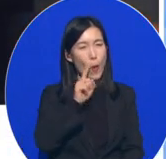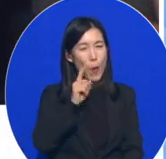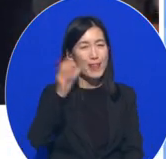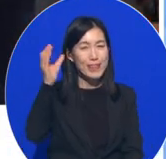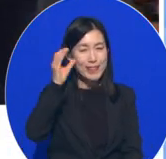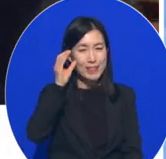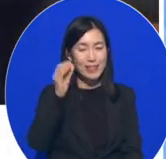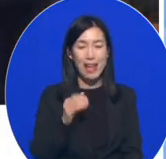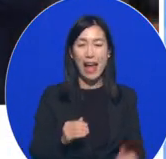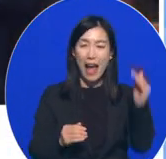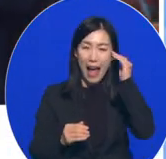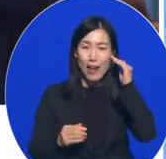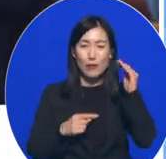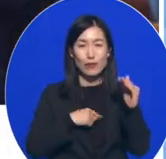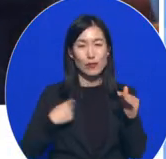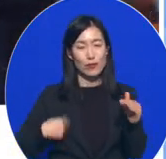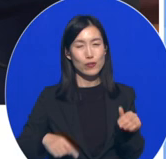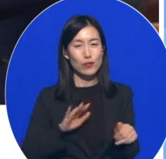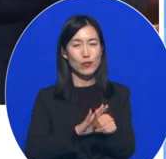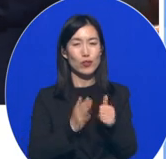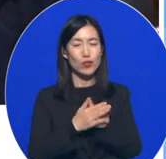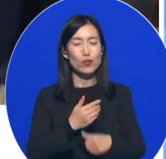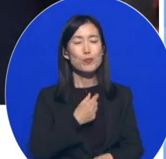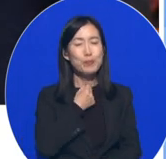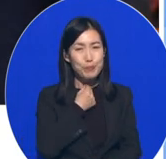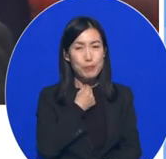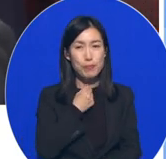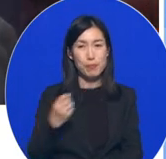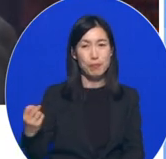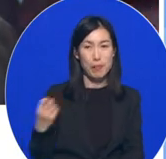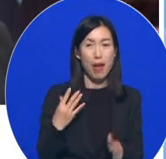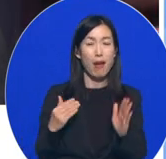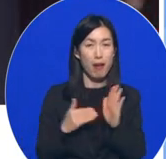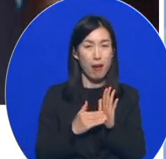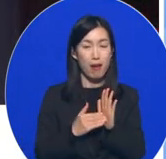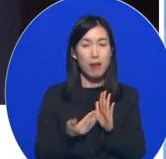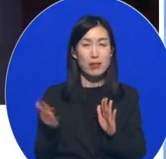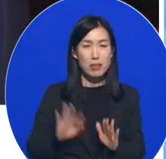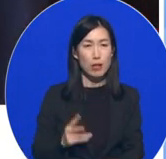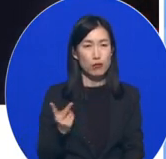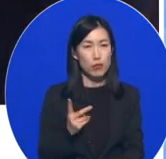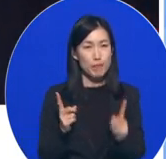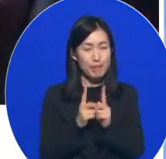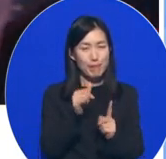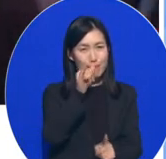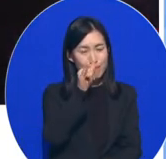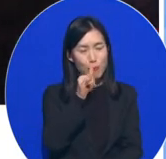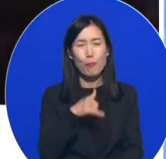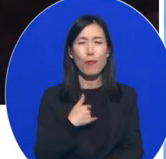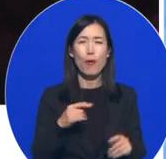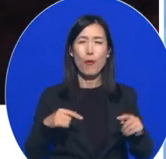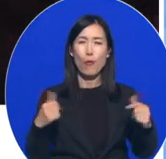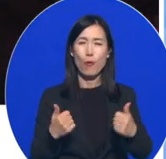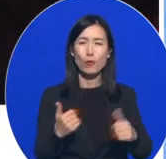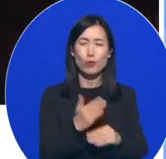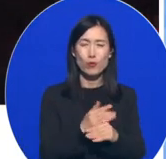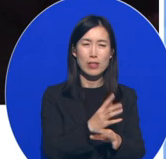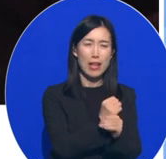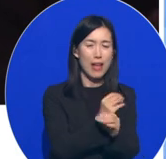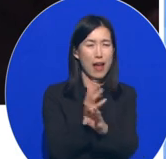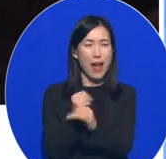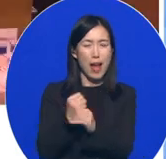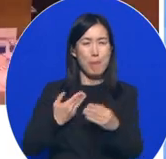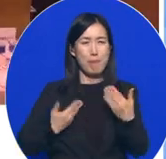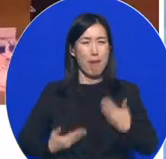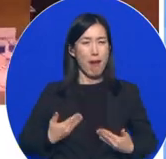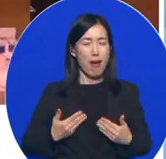협력을 희망한다 등에 마련했다고 밝혔습니다 다만 한중 회담은 논의 중으로 양국 정상 일정이 빡빡해 회담이